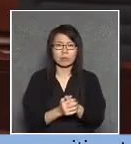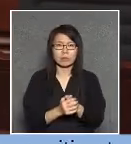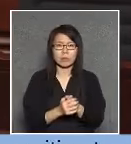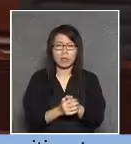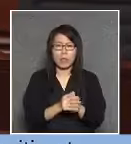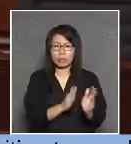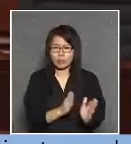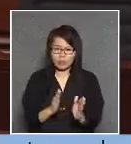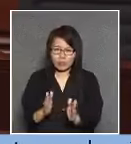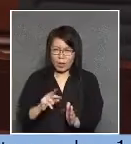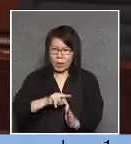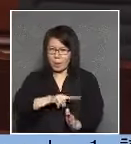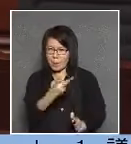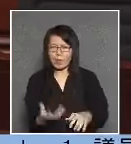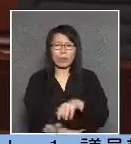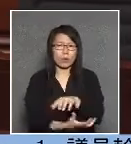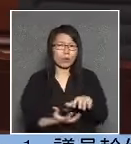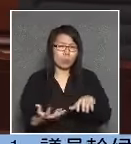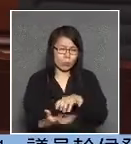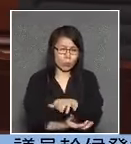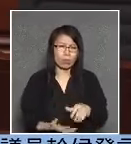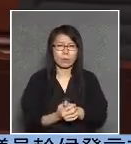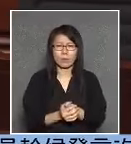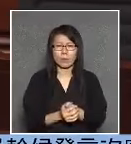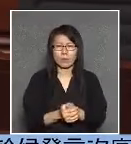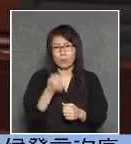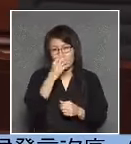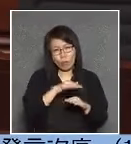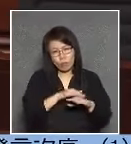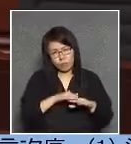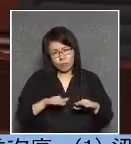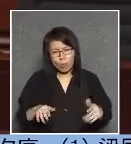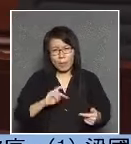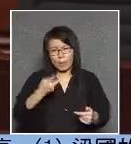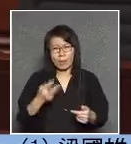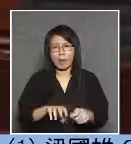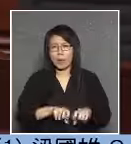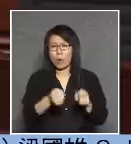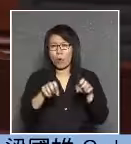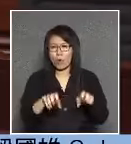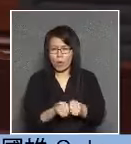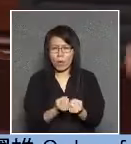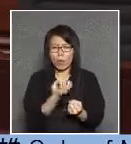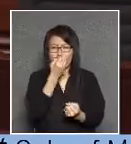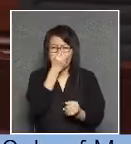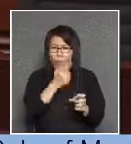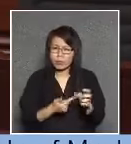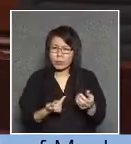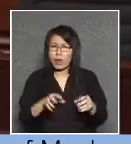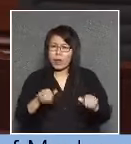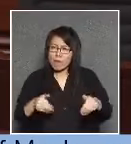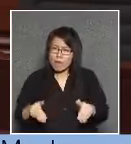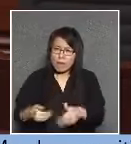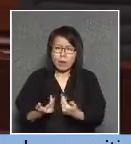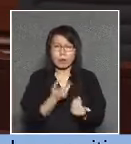序，搞亂我們的穩定，破壞我們的繁榮，為他們口口聲聲